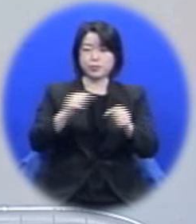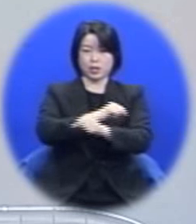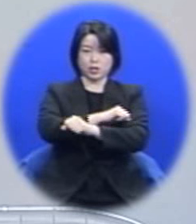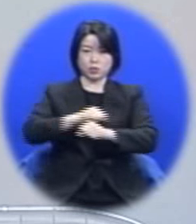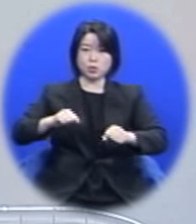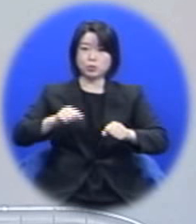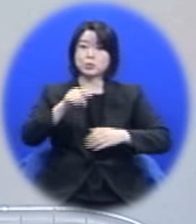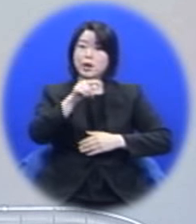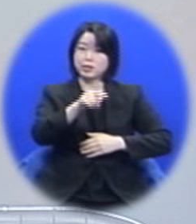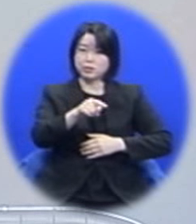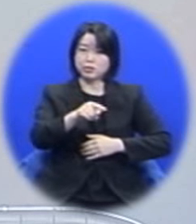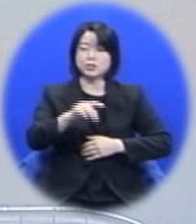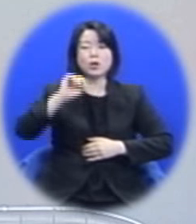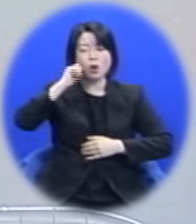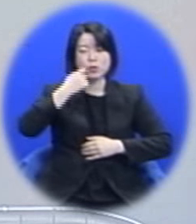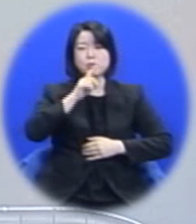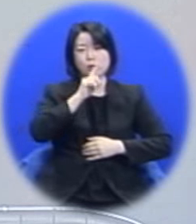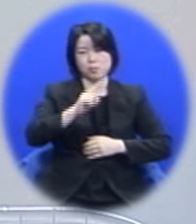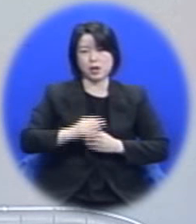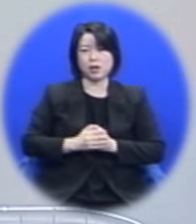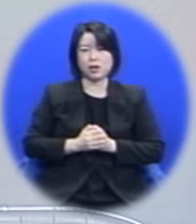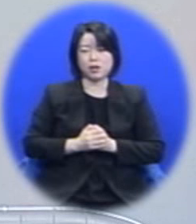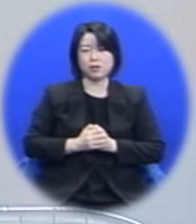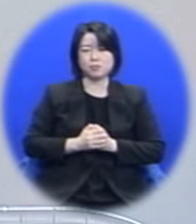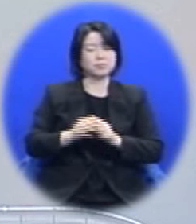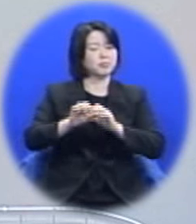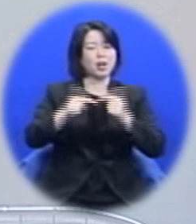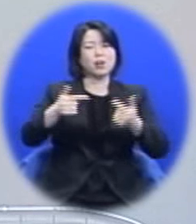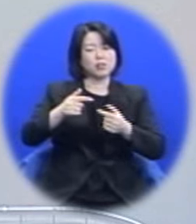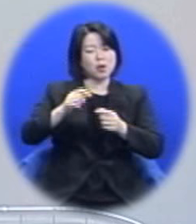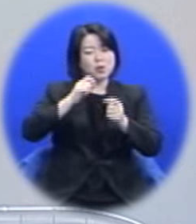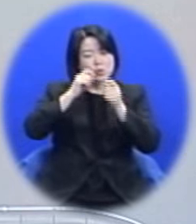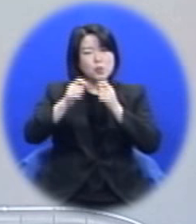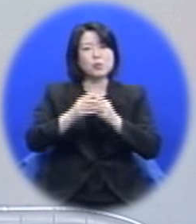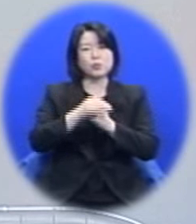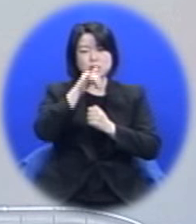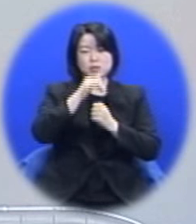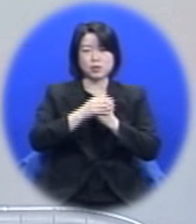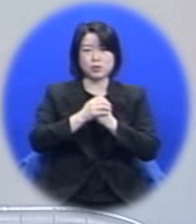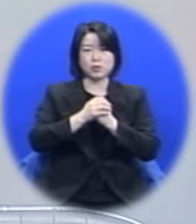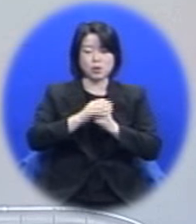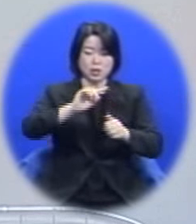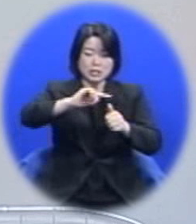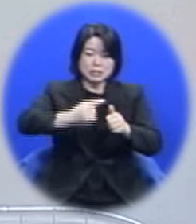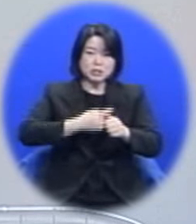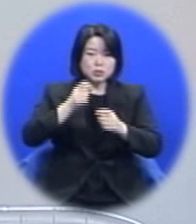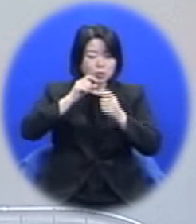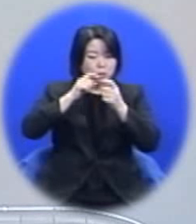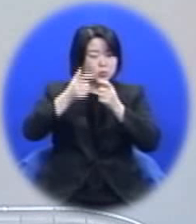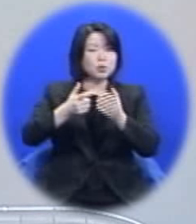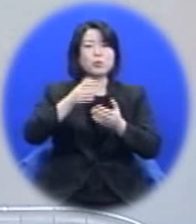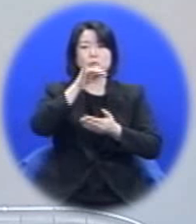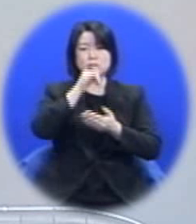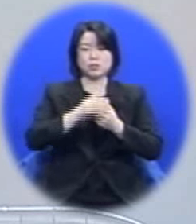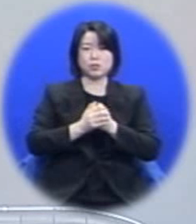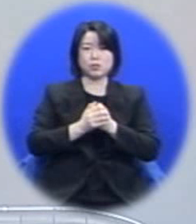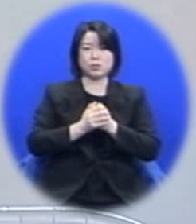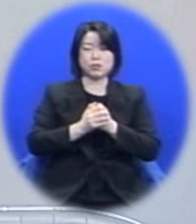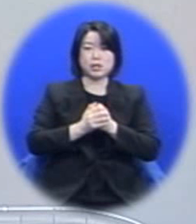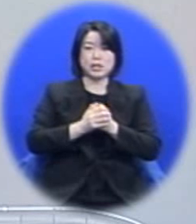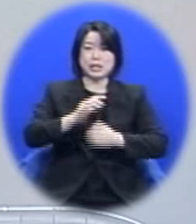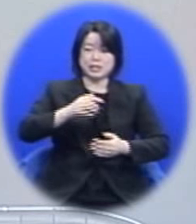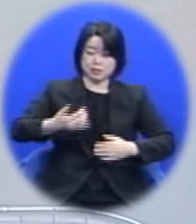게 어렵다고 그럽니다. 속고 있는 거예요. 스스로 속이고 있는 겁니다. 여러분, 자녀들을 기를